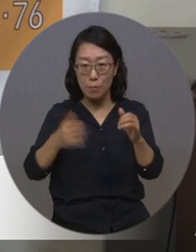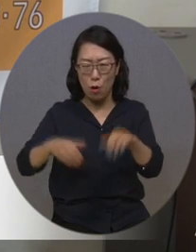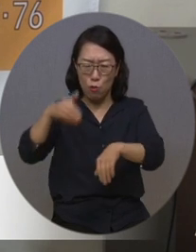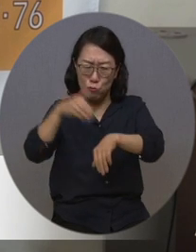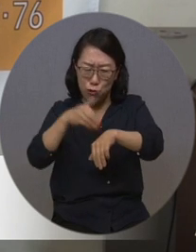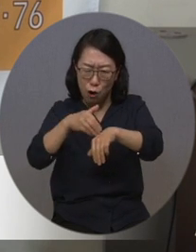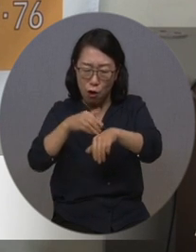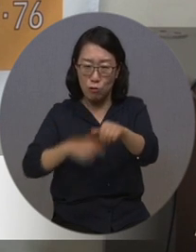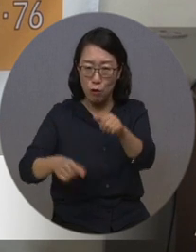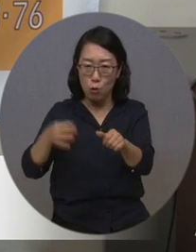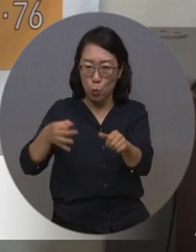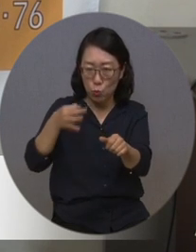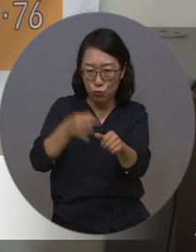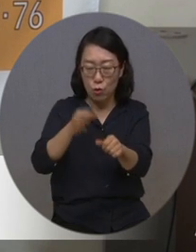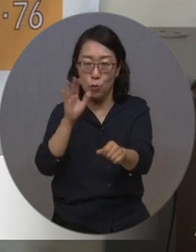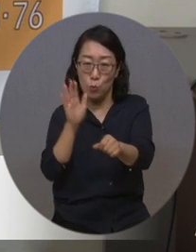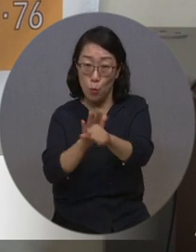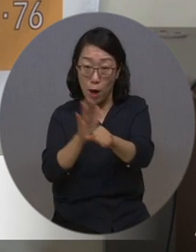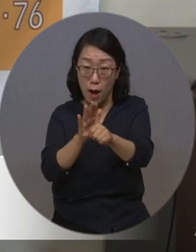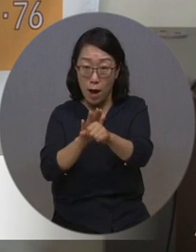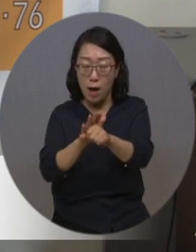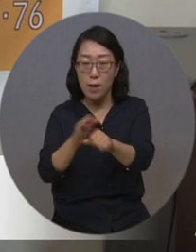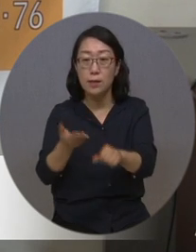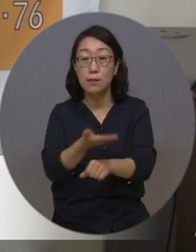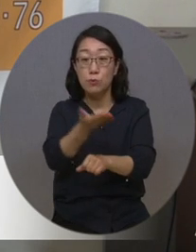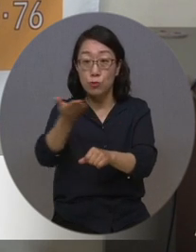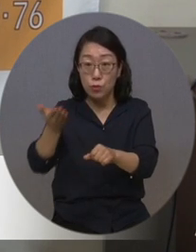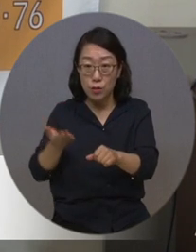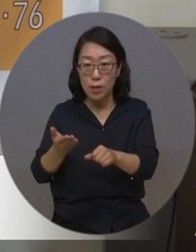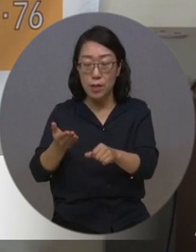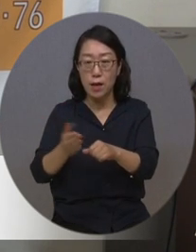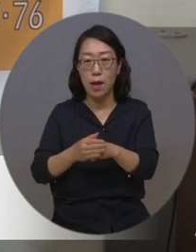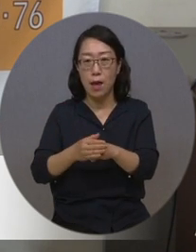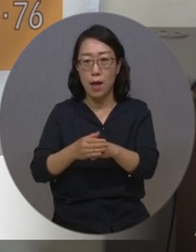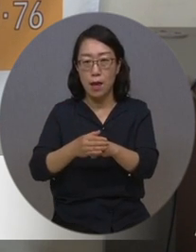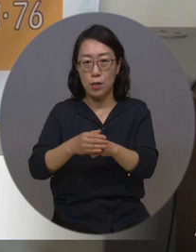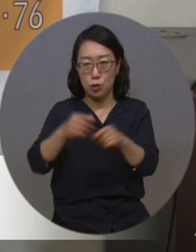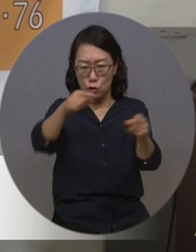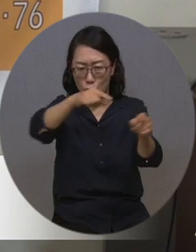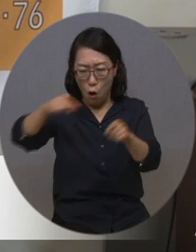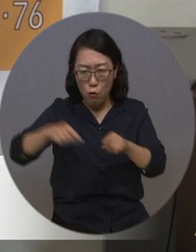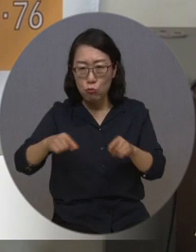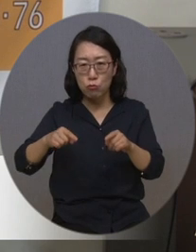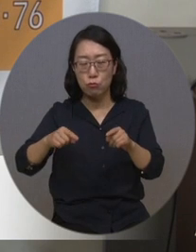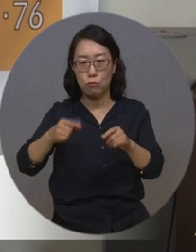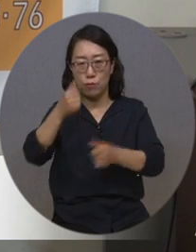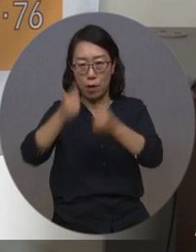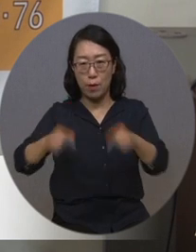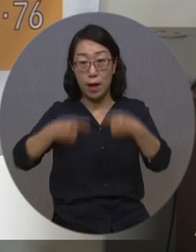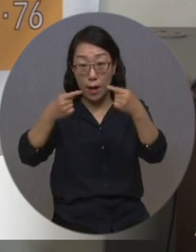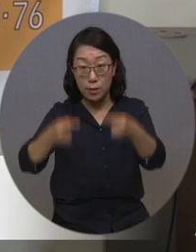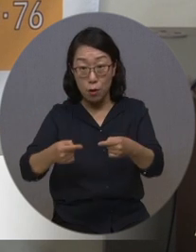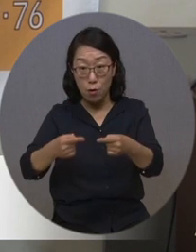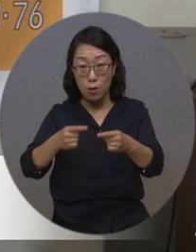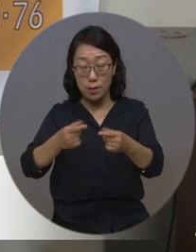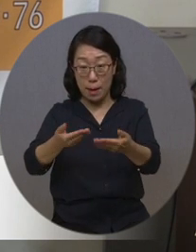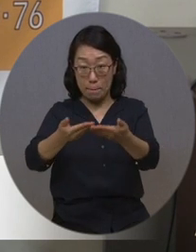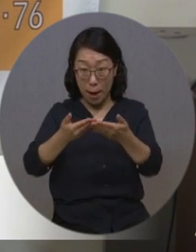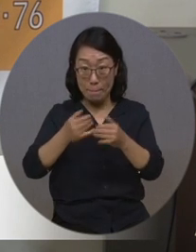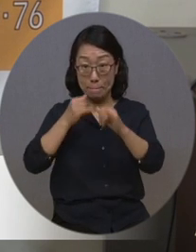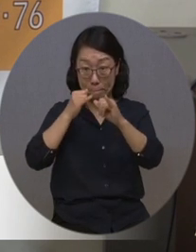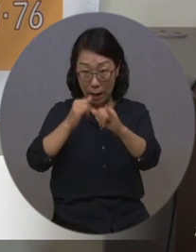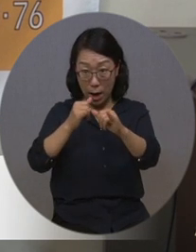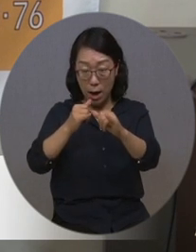강화해서 훈련비를 좀 줘가지고 그분들이 전국대회에 나가서도 금상을 타서 취업도 되고 그랬을